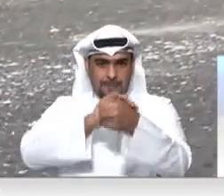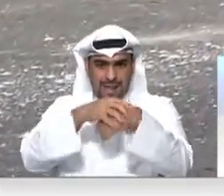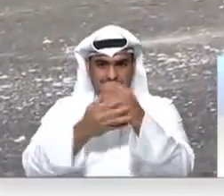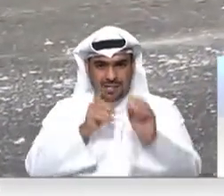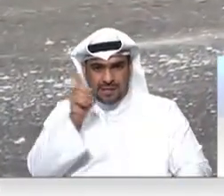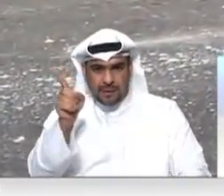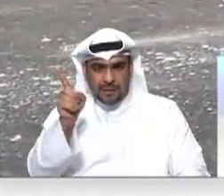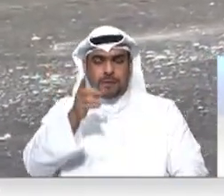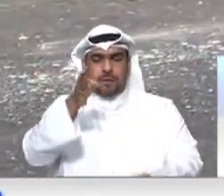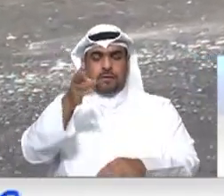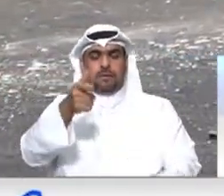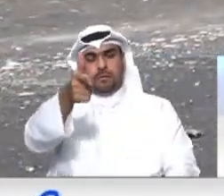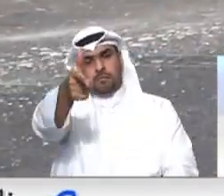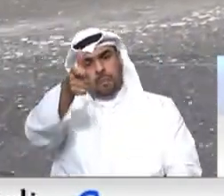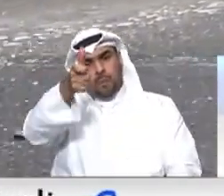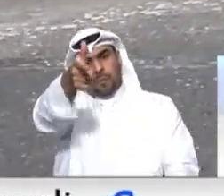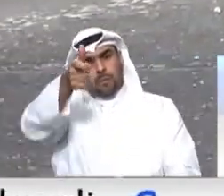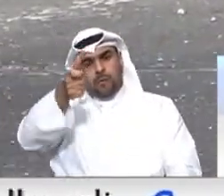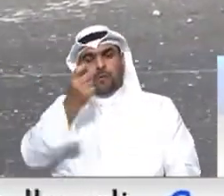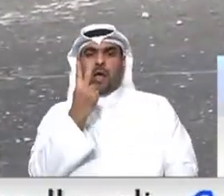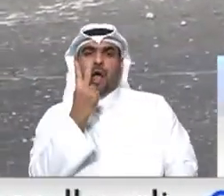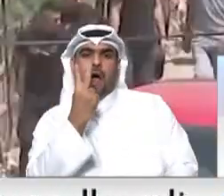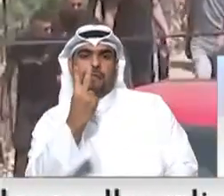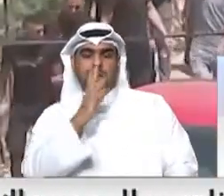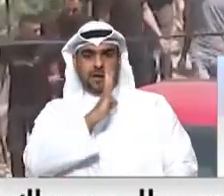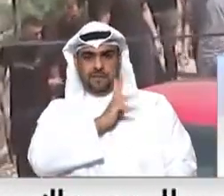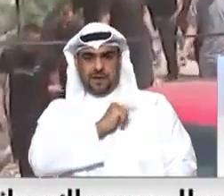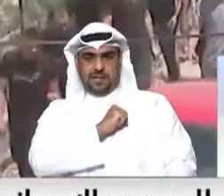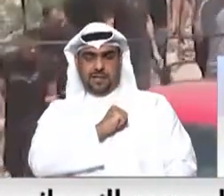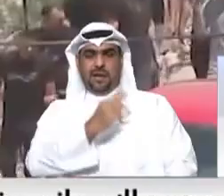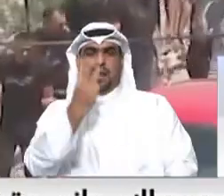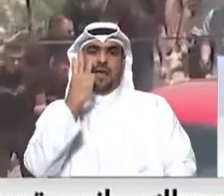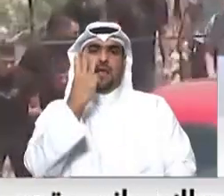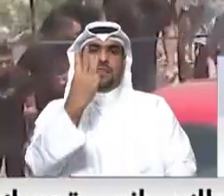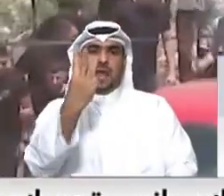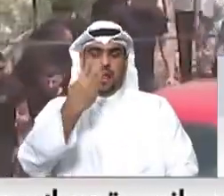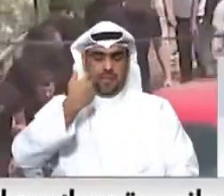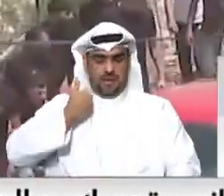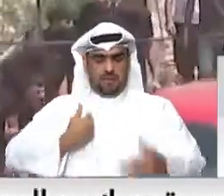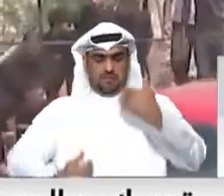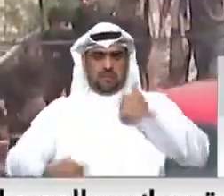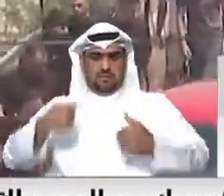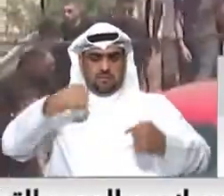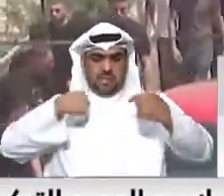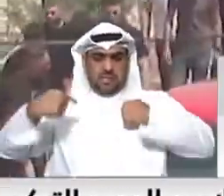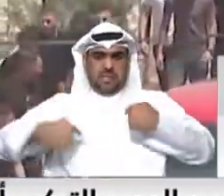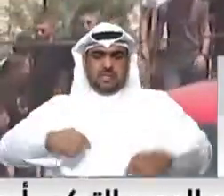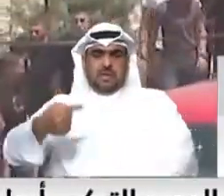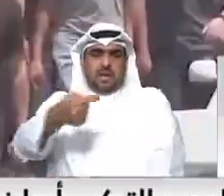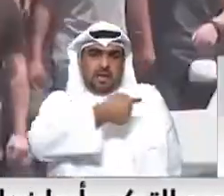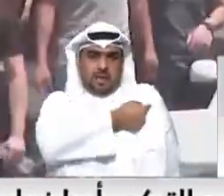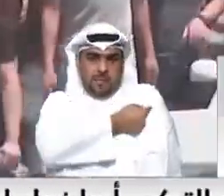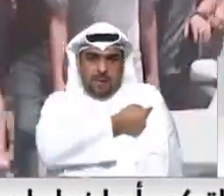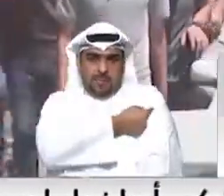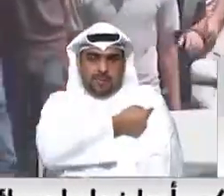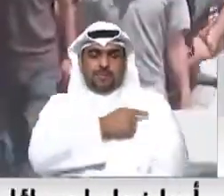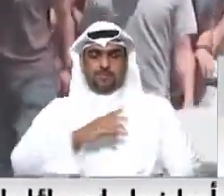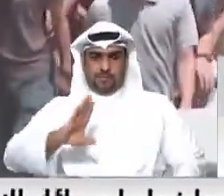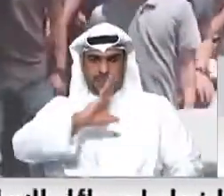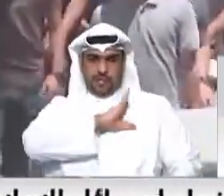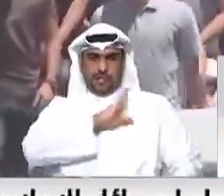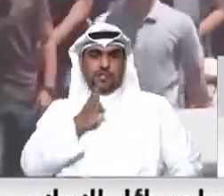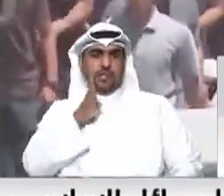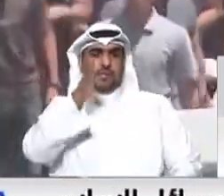فيها فلسطينيين وأصيب ثلاثة آخرون بعد محاصرة ديوان آل مقبول وسط إطلاق كثيف